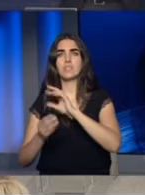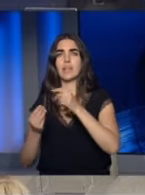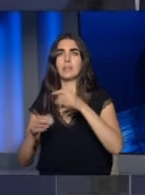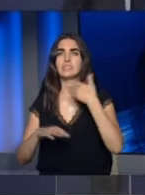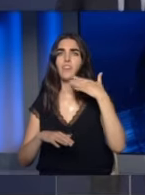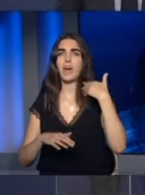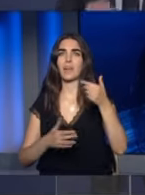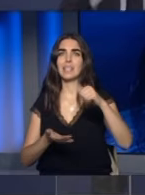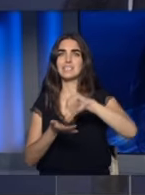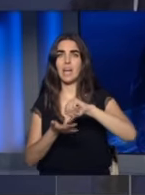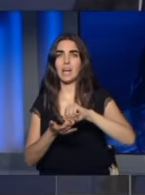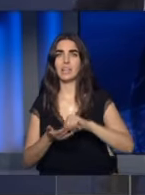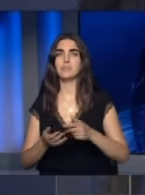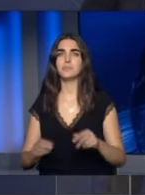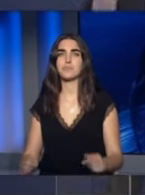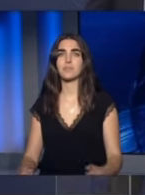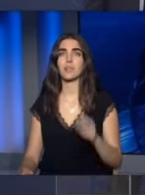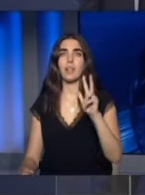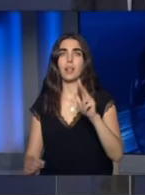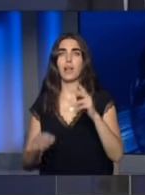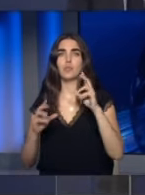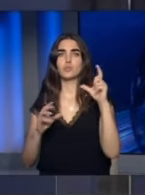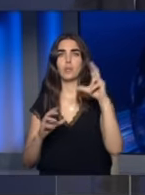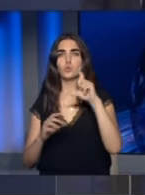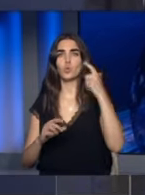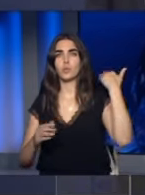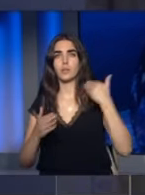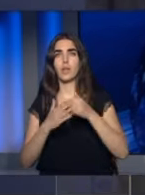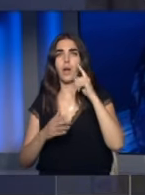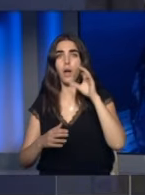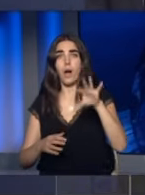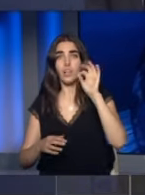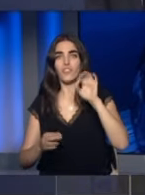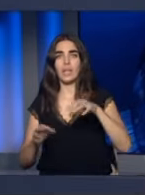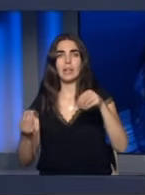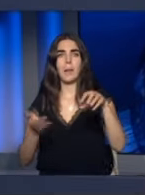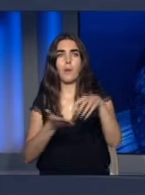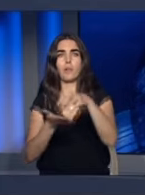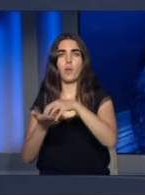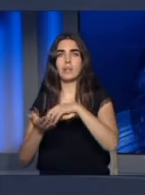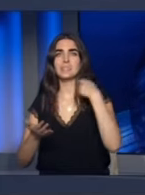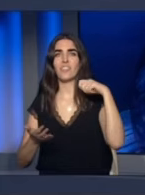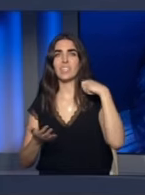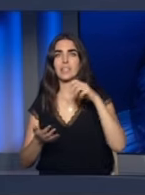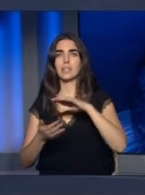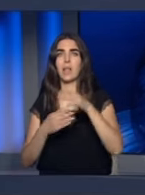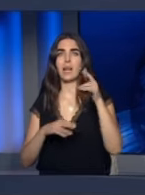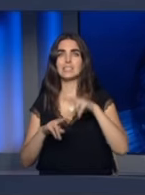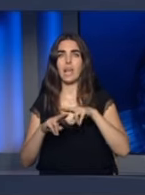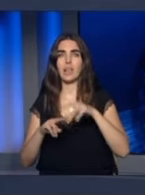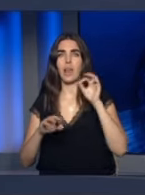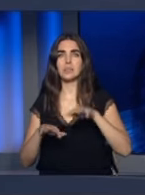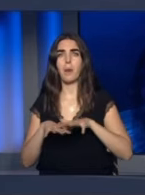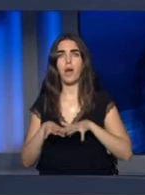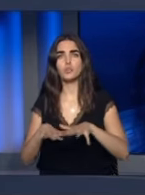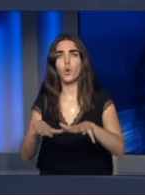استوكهولم وبعد ثلاثه اشهر على العثور على بعو عبوه مفعله في محيطها وتحدث السفير الاسرائيلي حينها